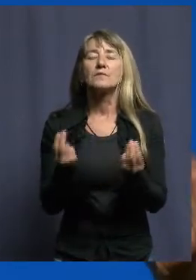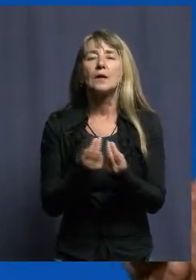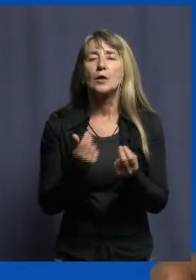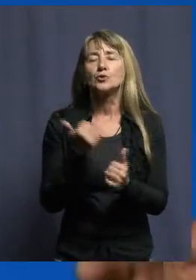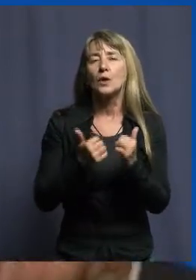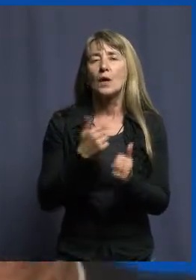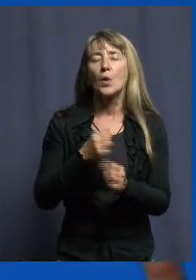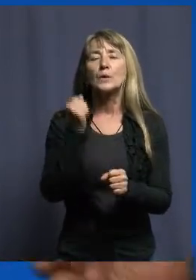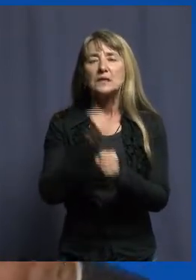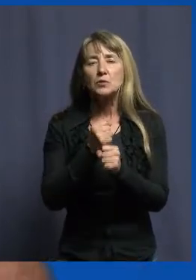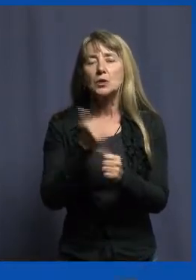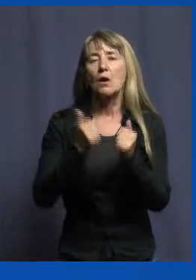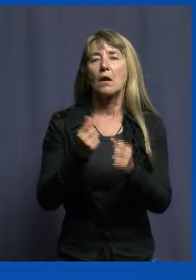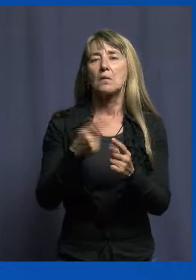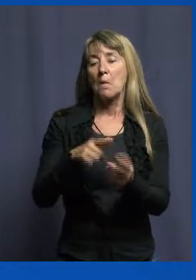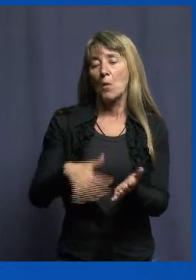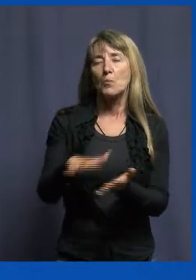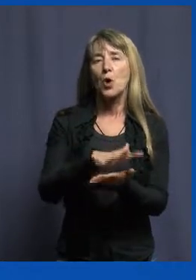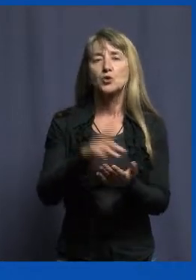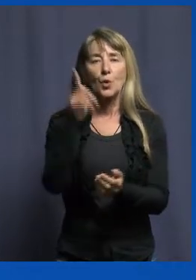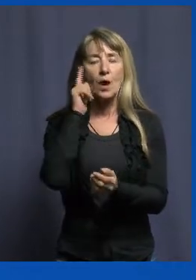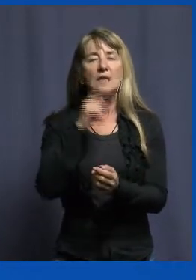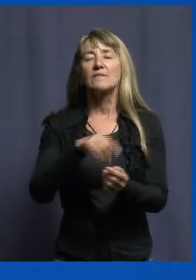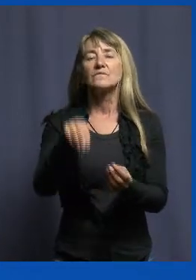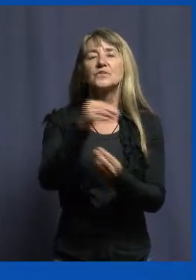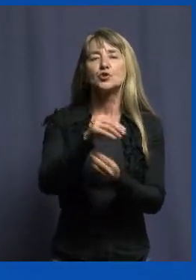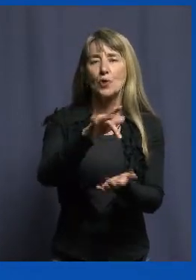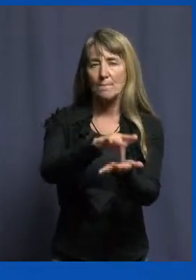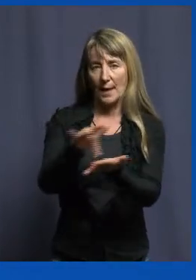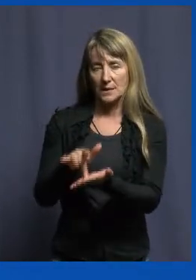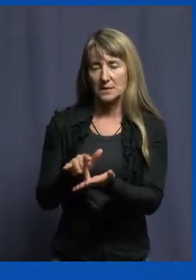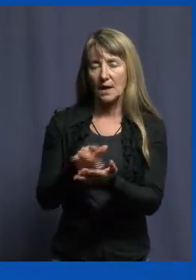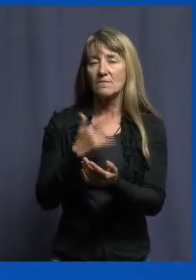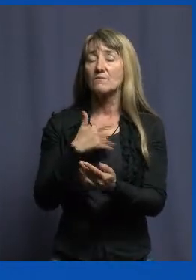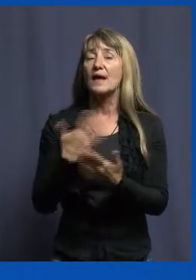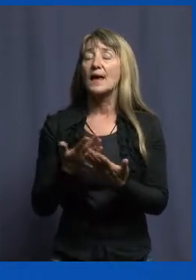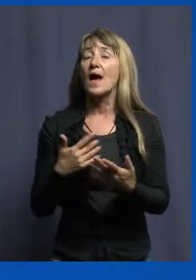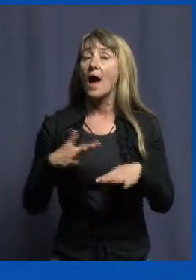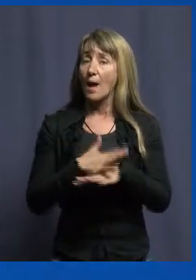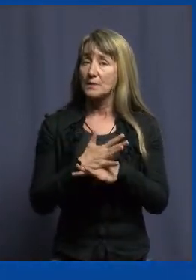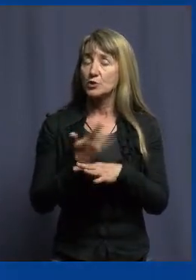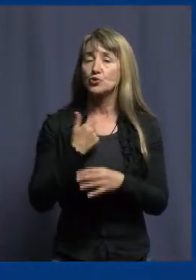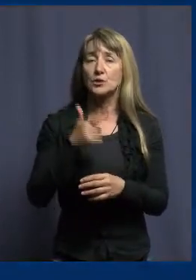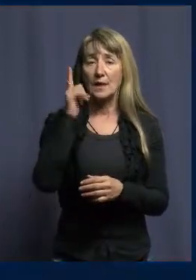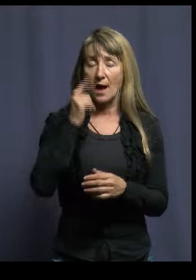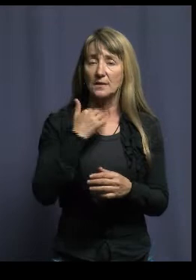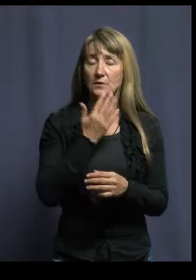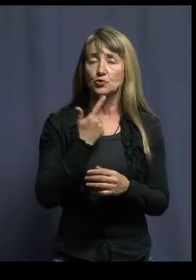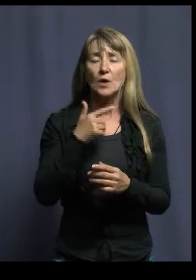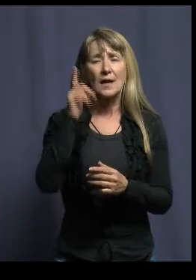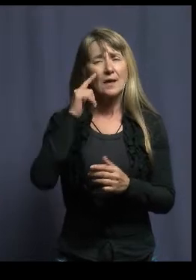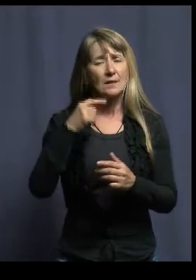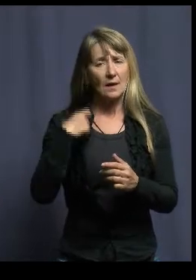u Livostinu ili negde imamo tog prostora u gradu na više mesta. Dakle, veliki u srednjom vice što se grada tiče, mi želimo da grad Kragujevac